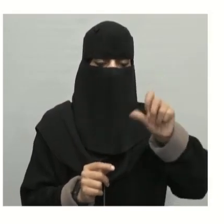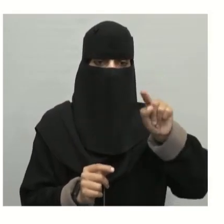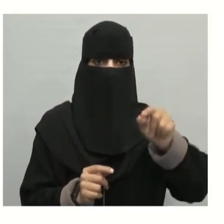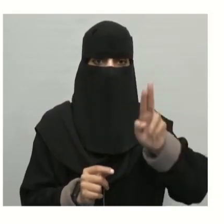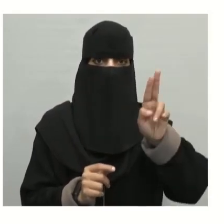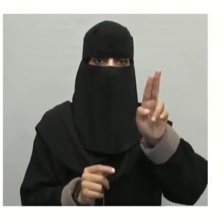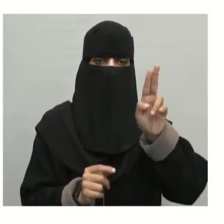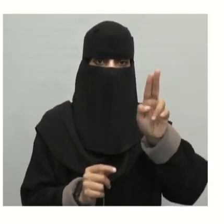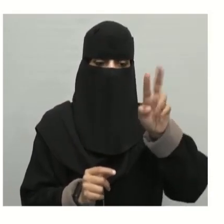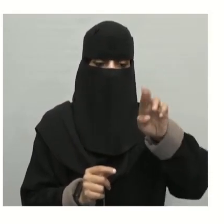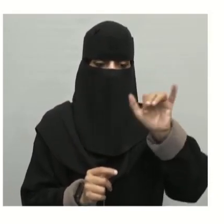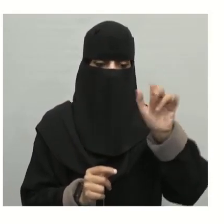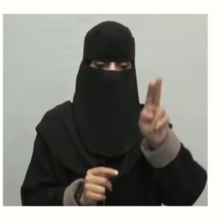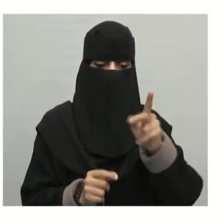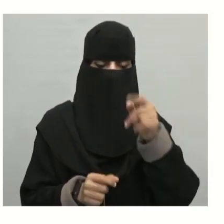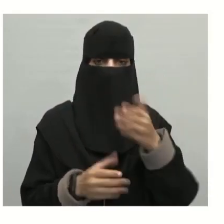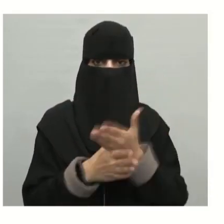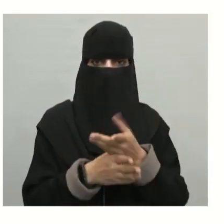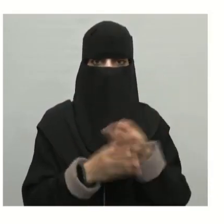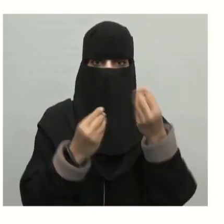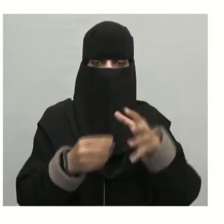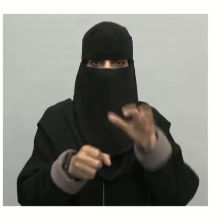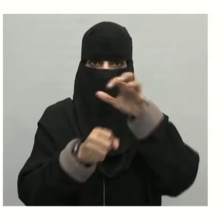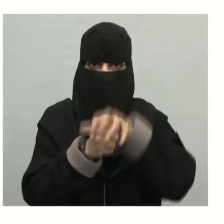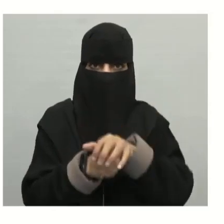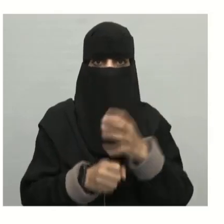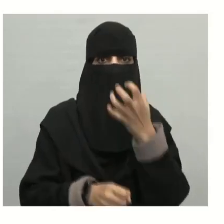نتج عن تعرض الصخر الرملي للضغط والحراره